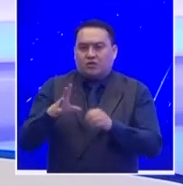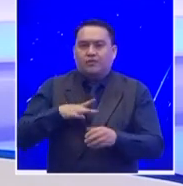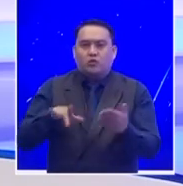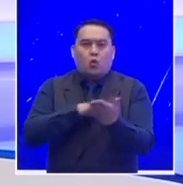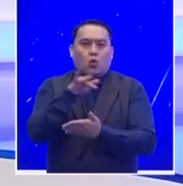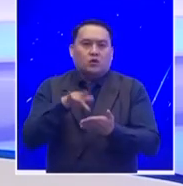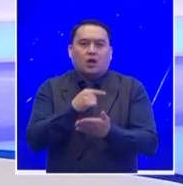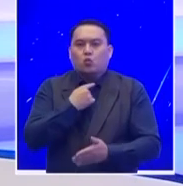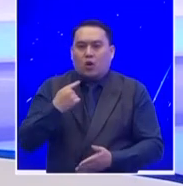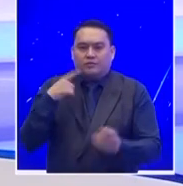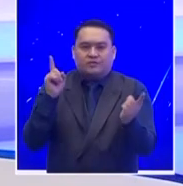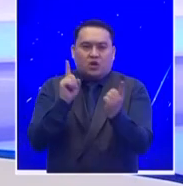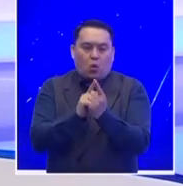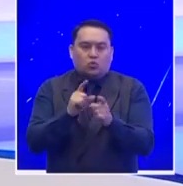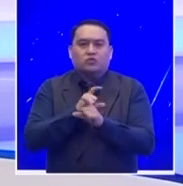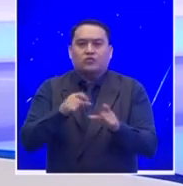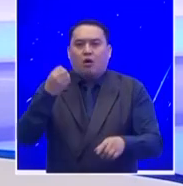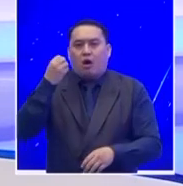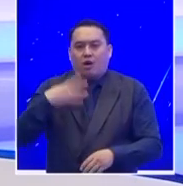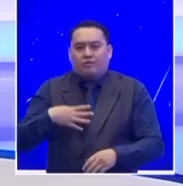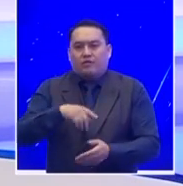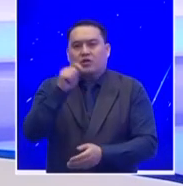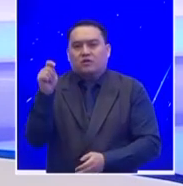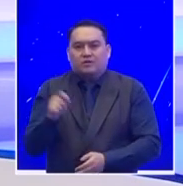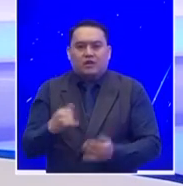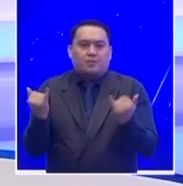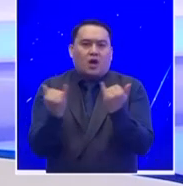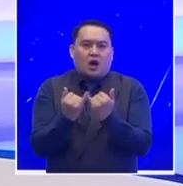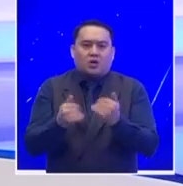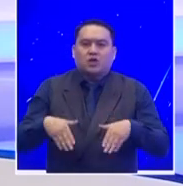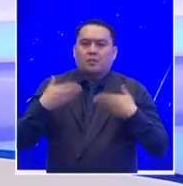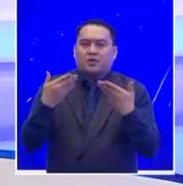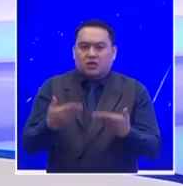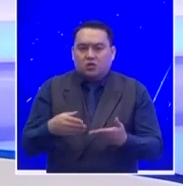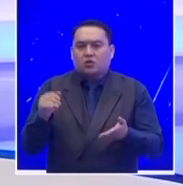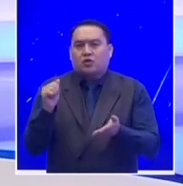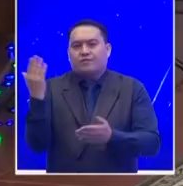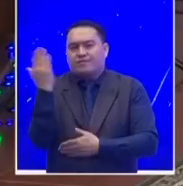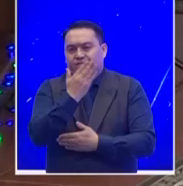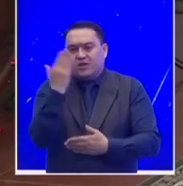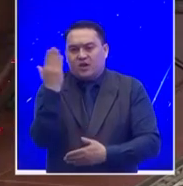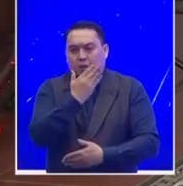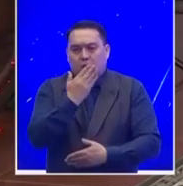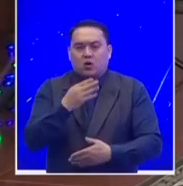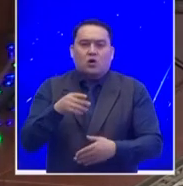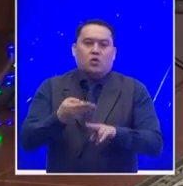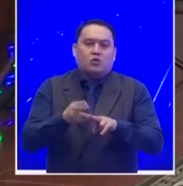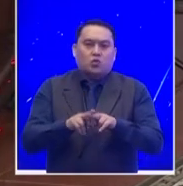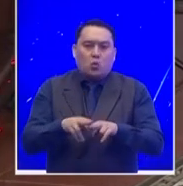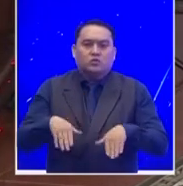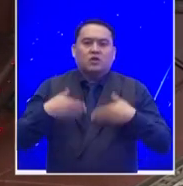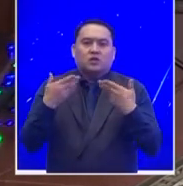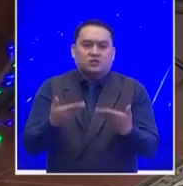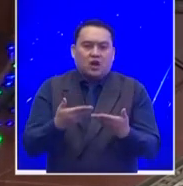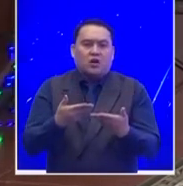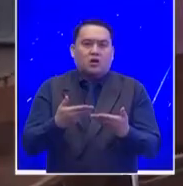города Талдыкурган состоялась встреча учащихся с участником афганской войны. Гостям продемонстрировали документальный фильм и видеоролики.